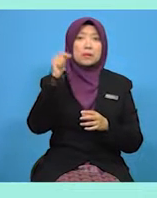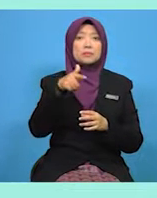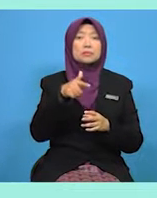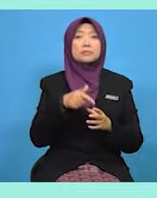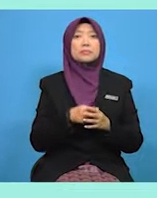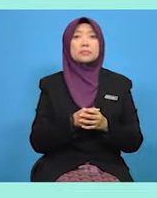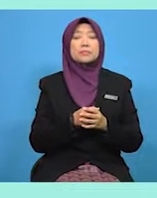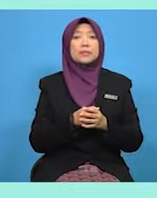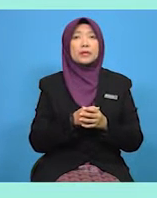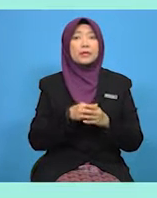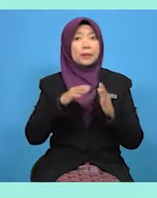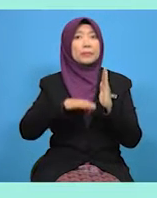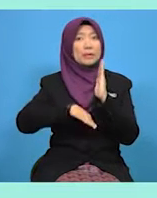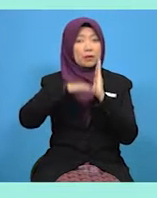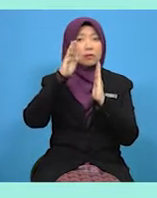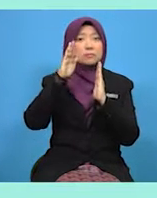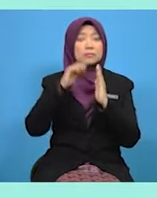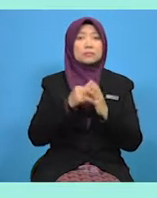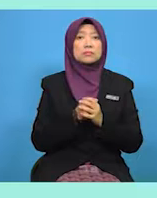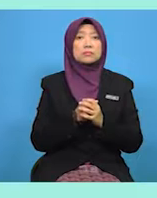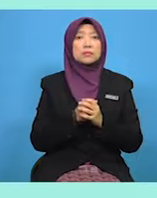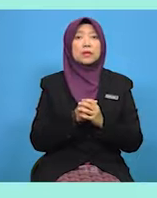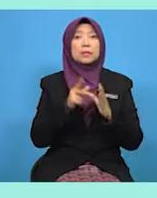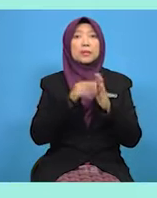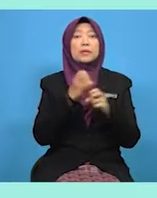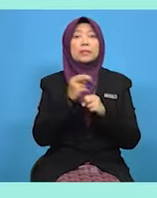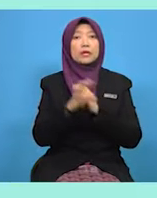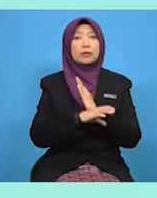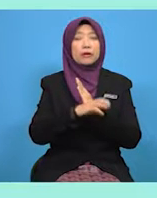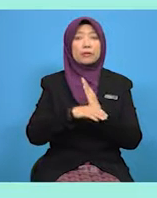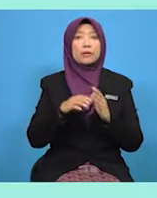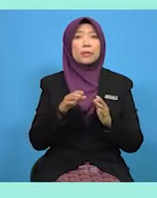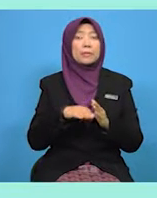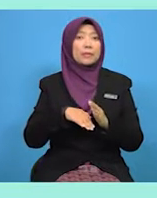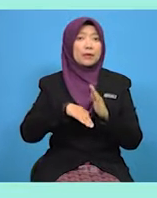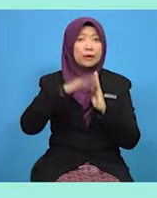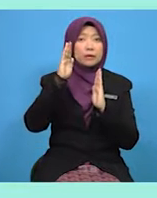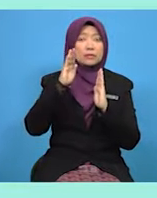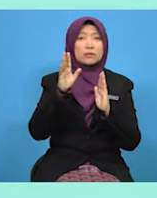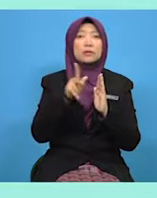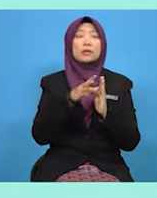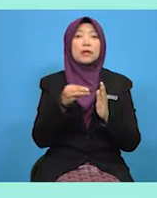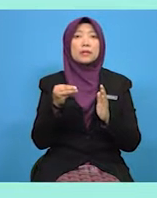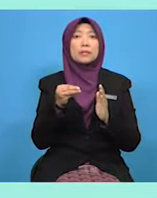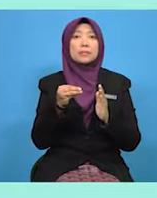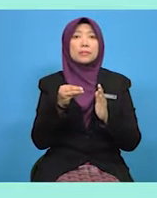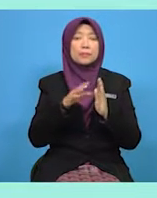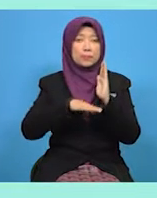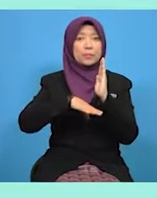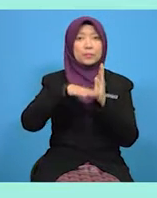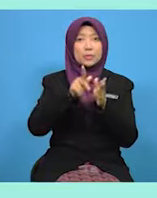Perbelanjaan aggregate meningkat, pendapatan negara meningkat dan permintaan